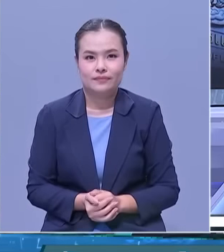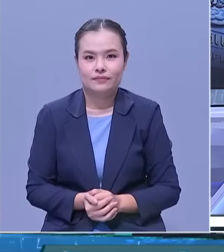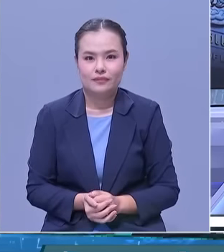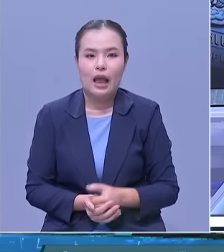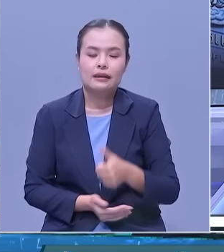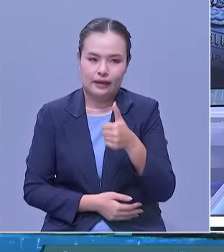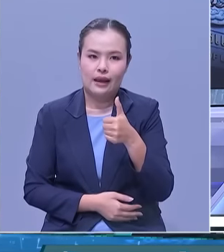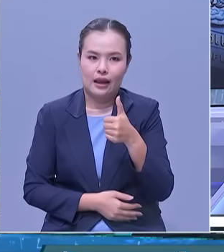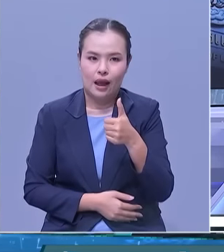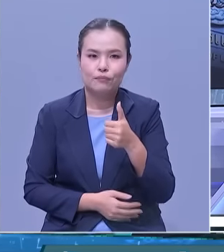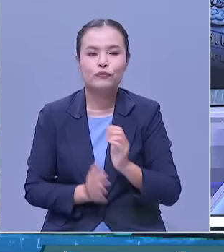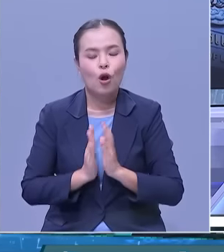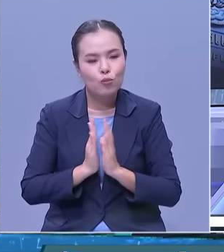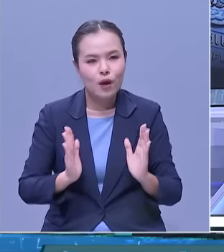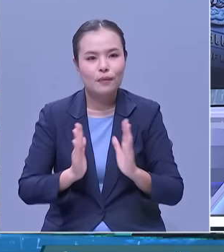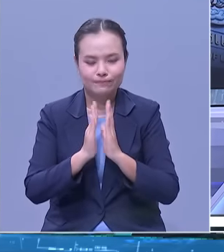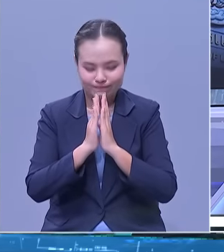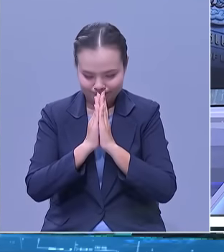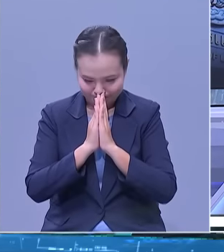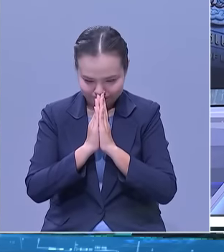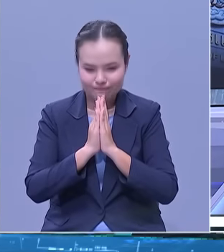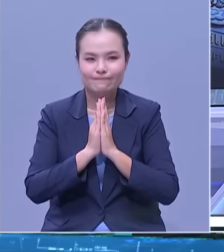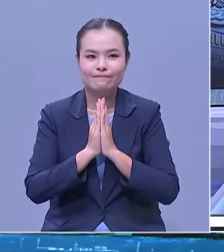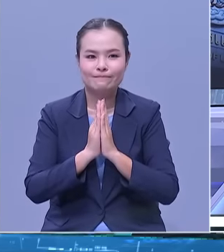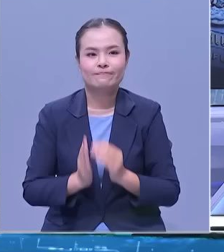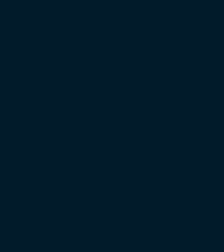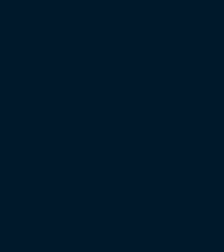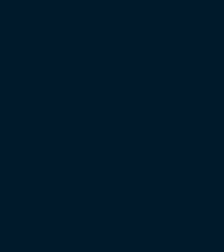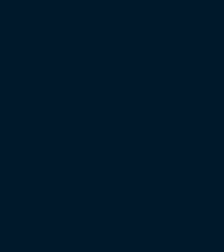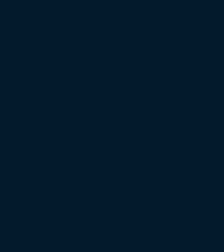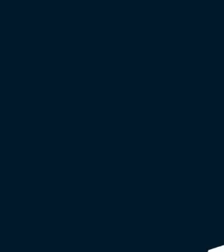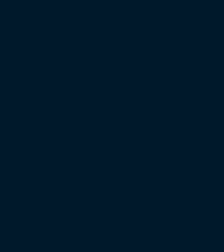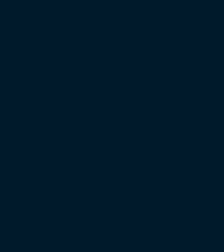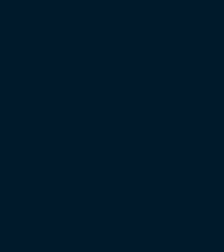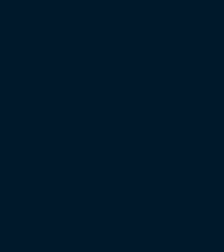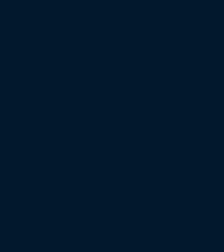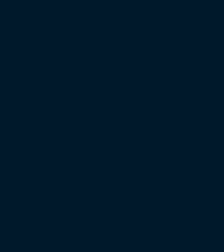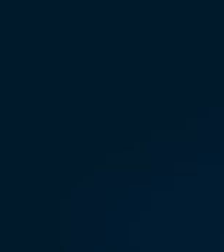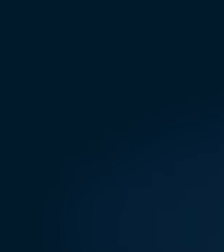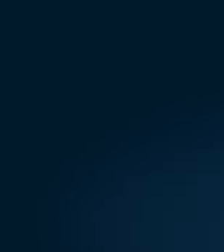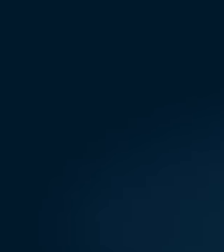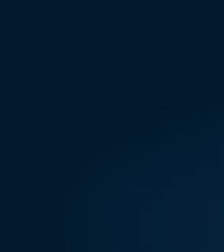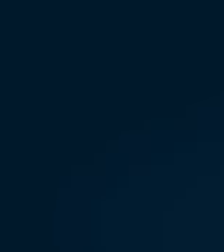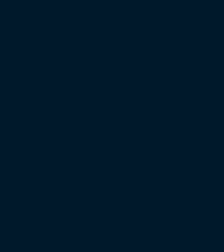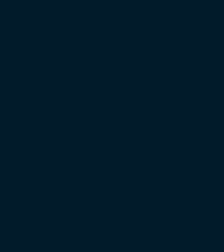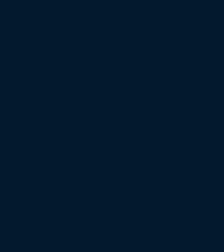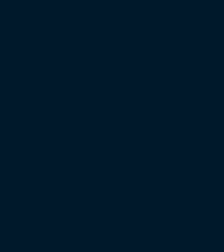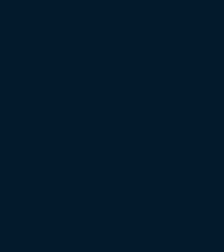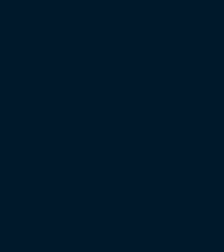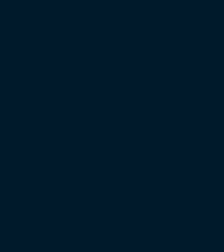ครับครับสวัสดีครับ ขอบพระคุณนะครับ ขอบคุณคุณสุชาติชมกลิ่นค่ะ สวัสดีครับ